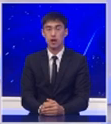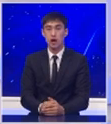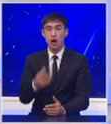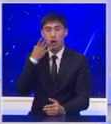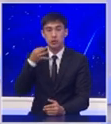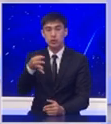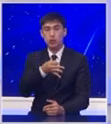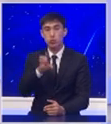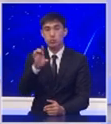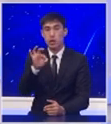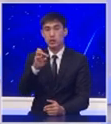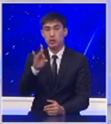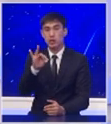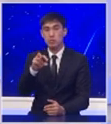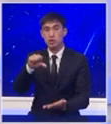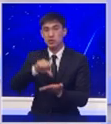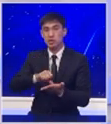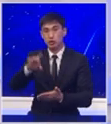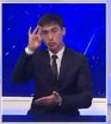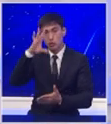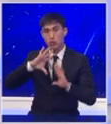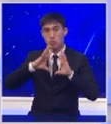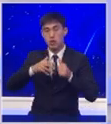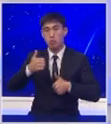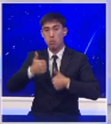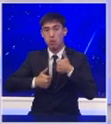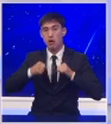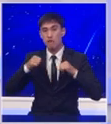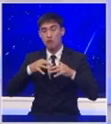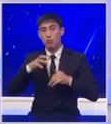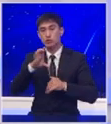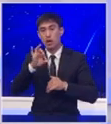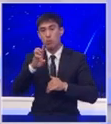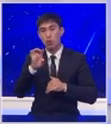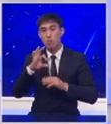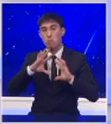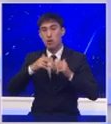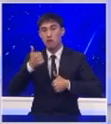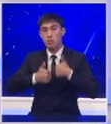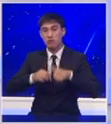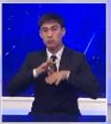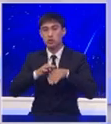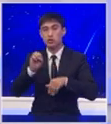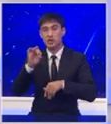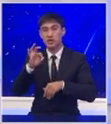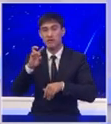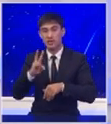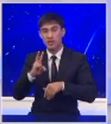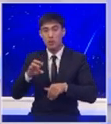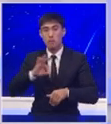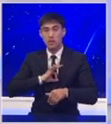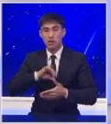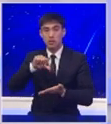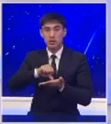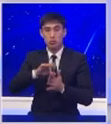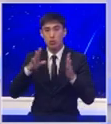Представитель Алматинской области Бикнур Танирберген стал чемпионом мира по боевому самбо. Мировое первенство прошло в Ереване. На медали